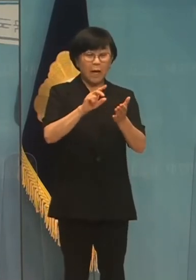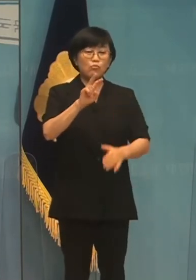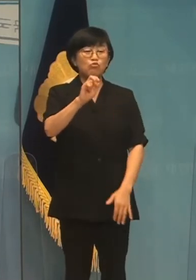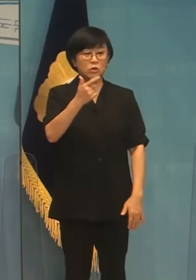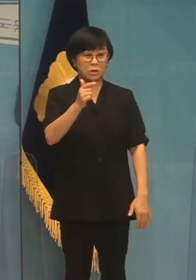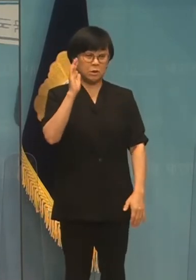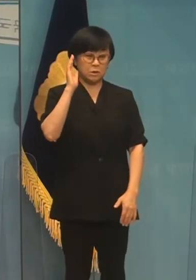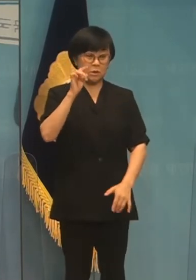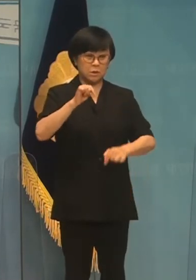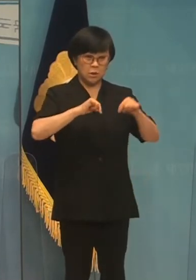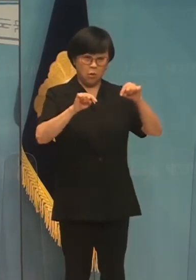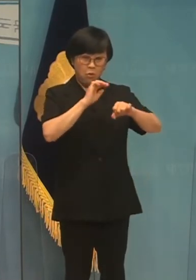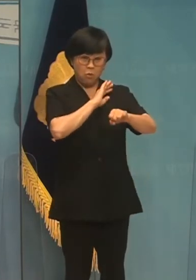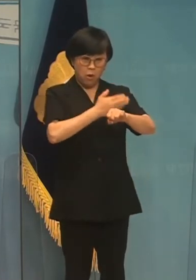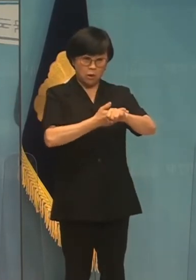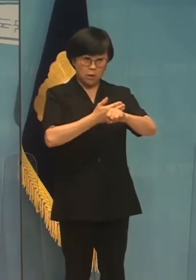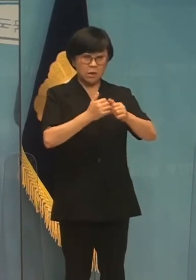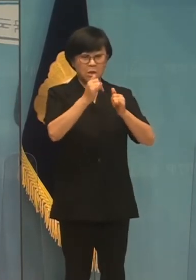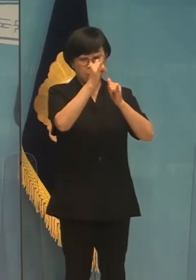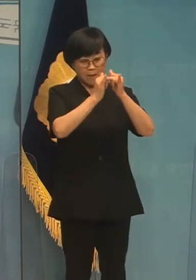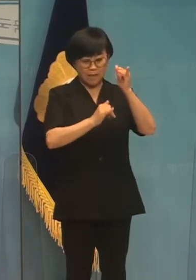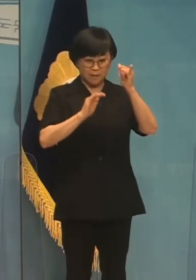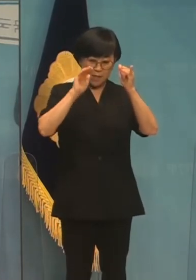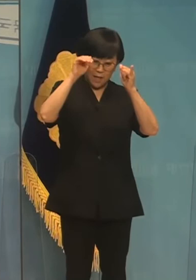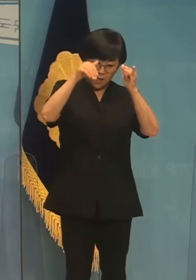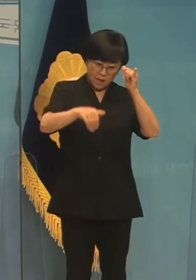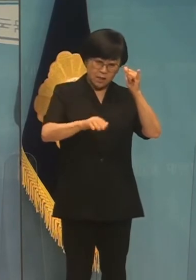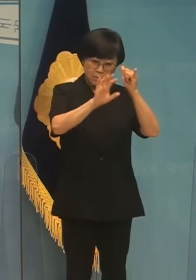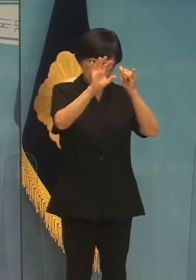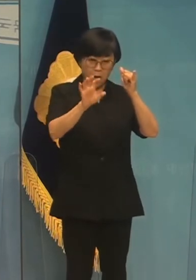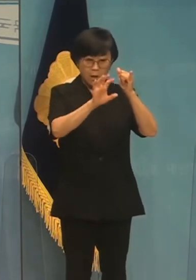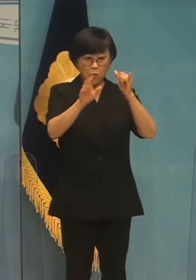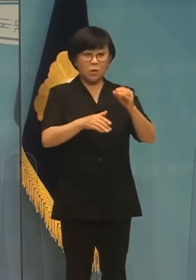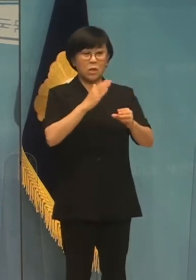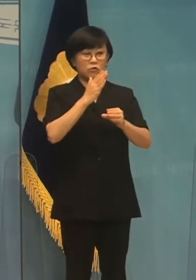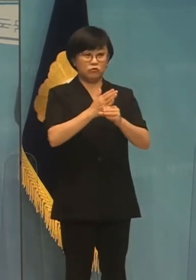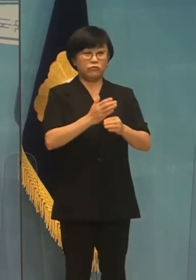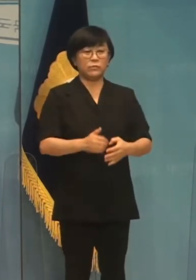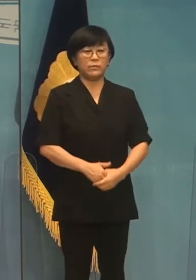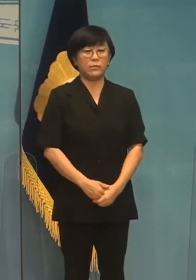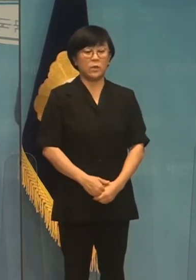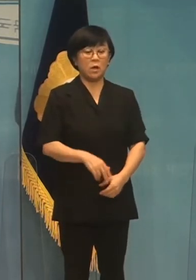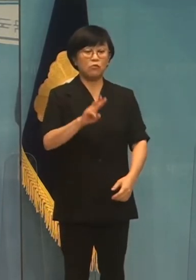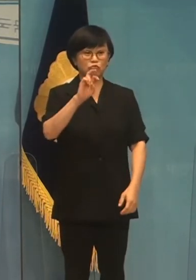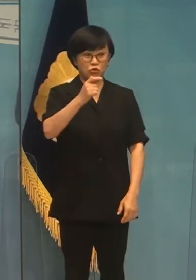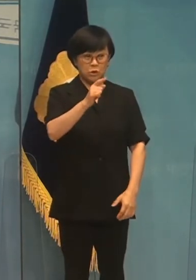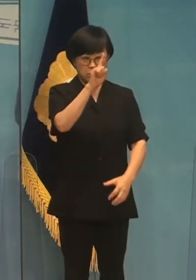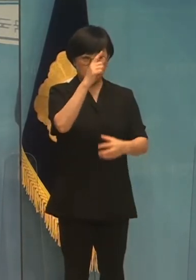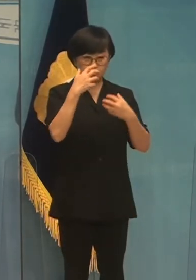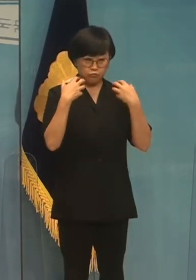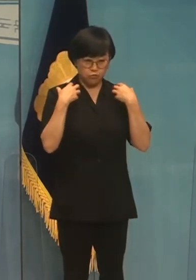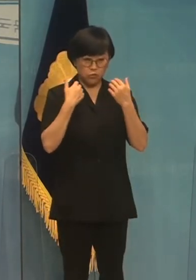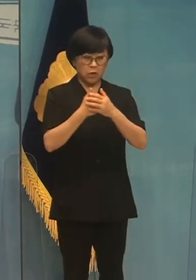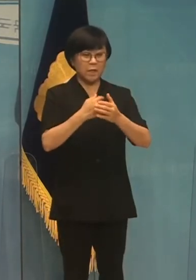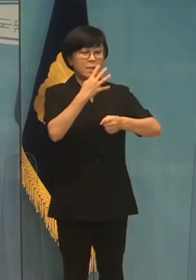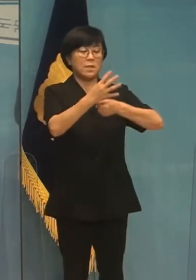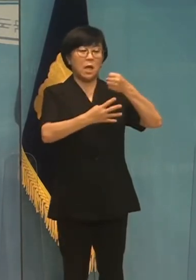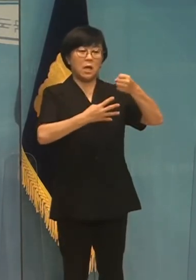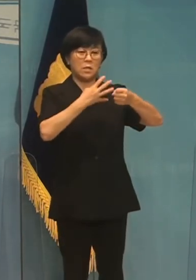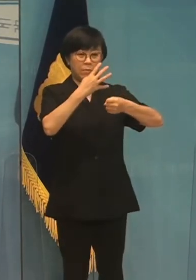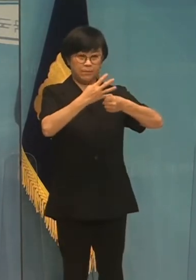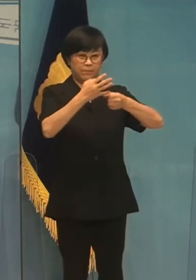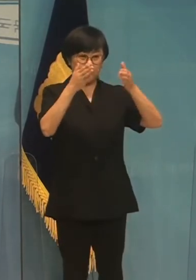정권은 역사적 퇴행을 거듭하고 있습니다. 문재인 정권은 최근